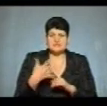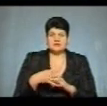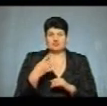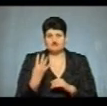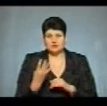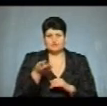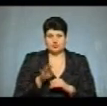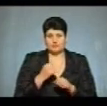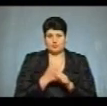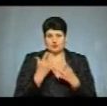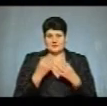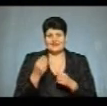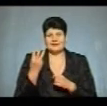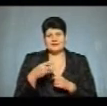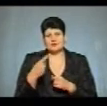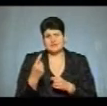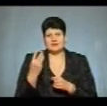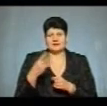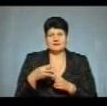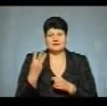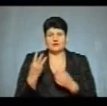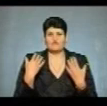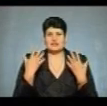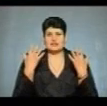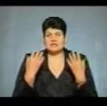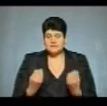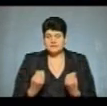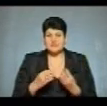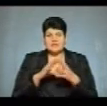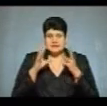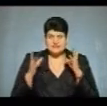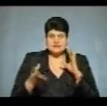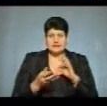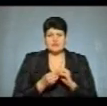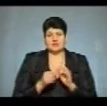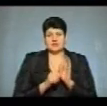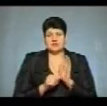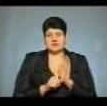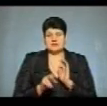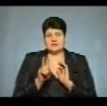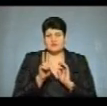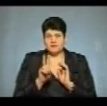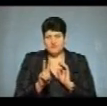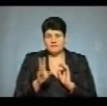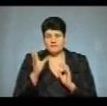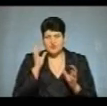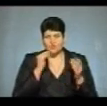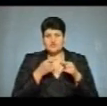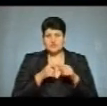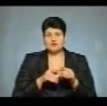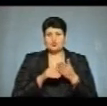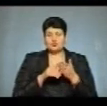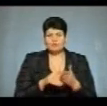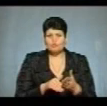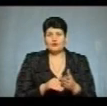дні і 31-33 у вихідні дні. Загальна кількість тролейбусів 62, враховуючи технічну допомогу і